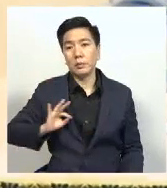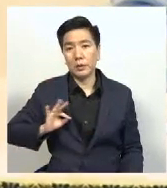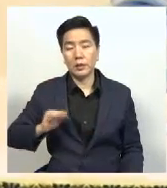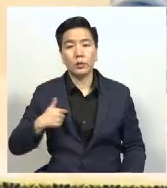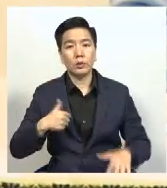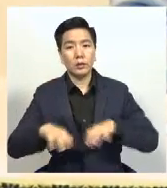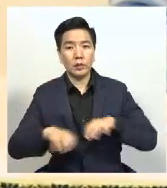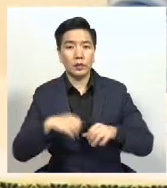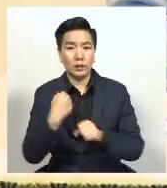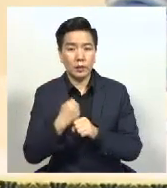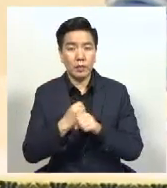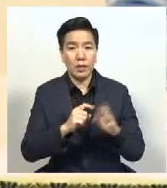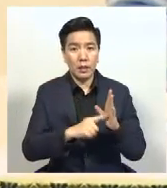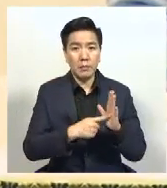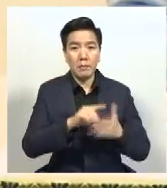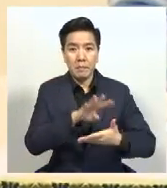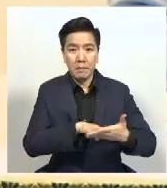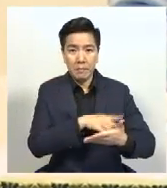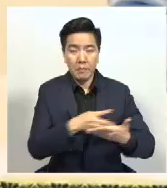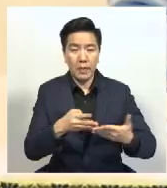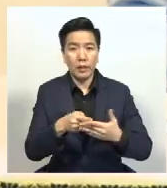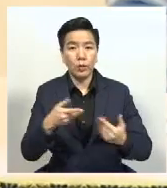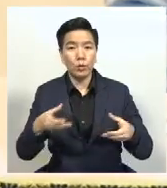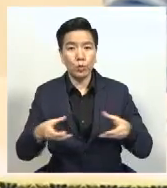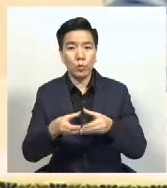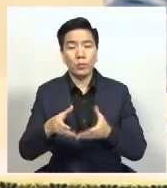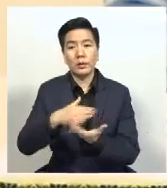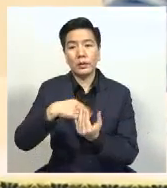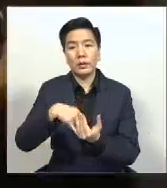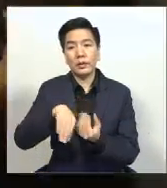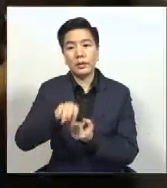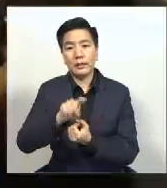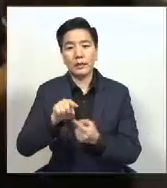ดำเนินการตั้งแต่แผนงานการจัดตั้งประชาคมเศรษฐกิจอาเซียน